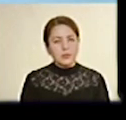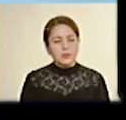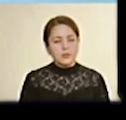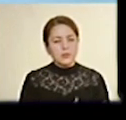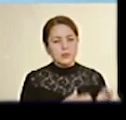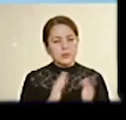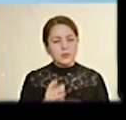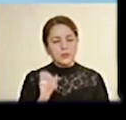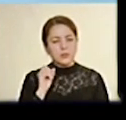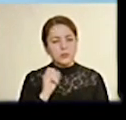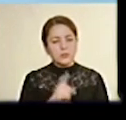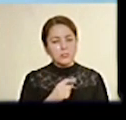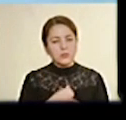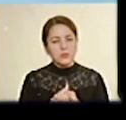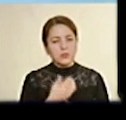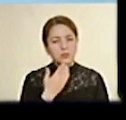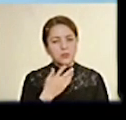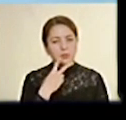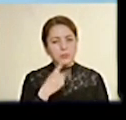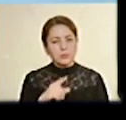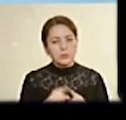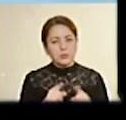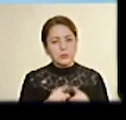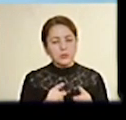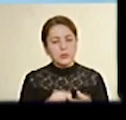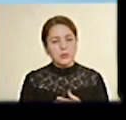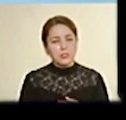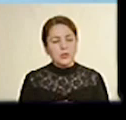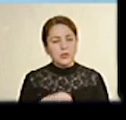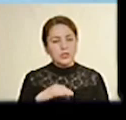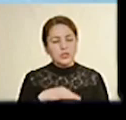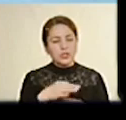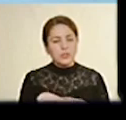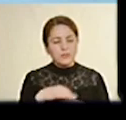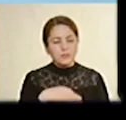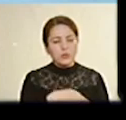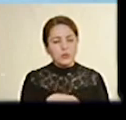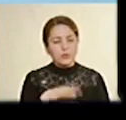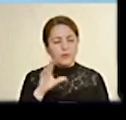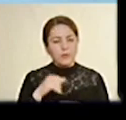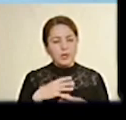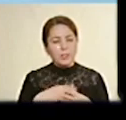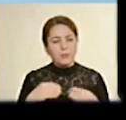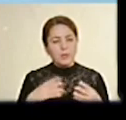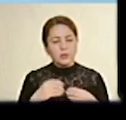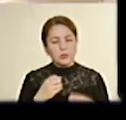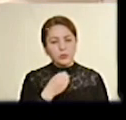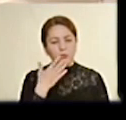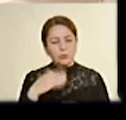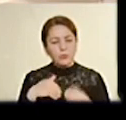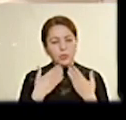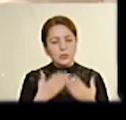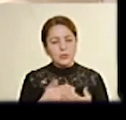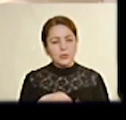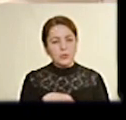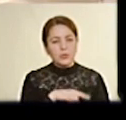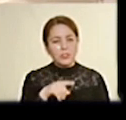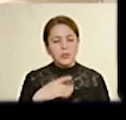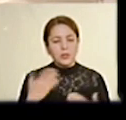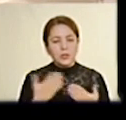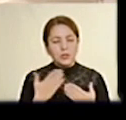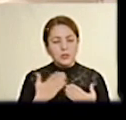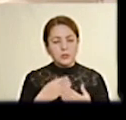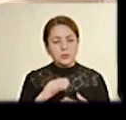Keyingi topshirig'imiz, siz ko'rib turganingizdek, shaftoli va paxta guli keltirilgan. Xo'sh, bular qaysi